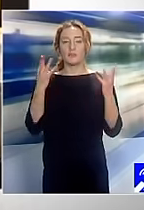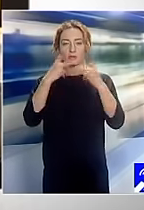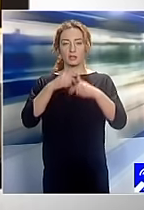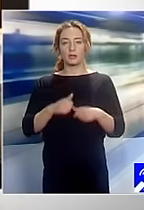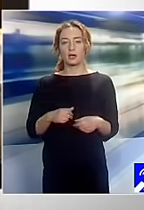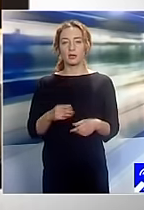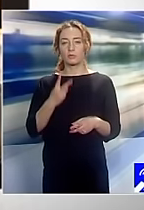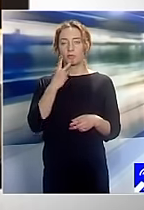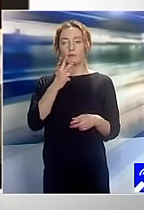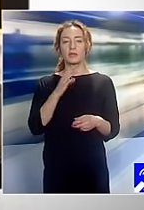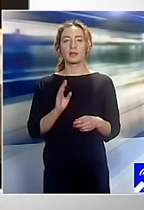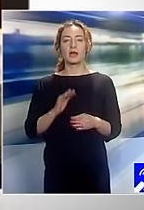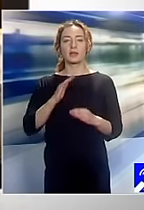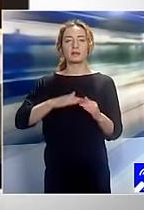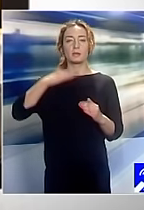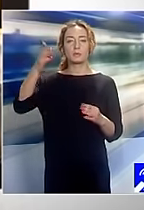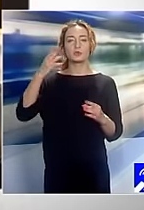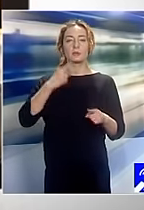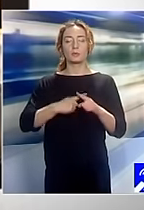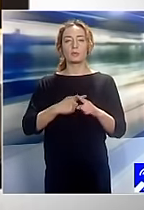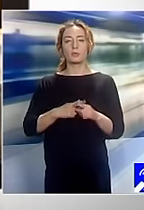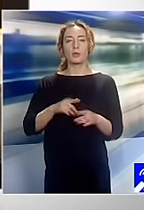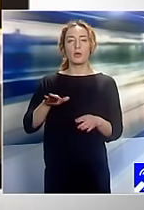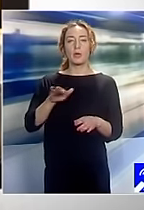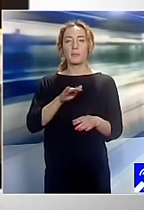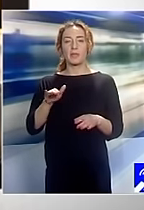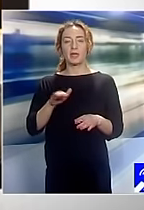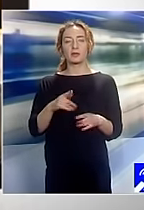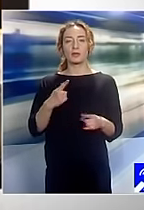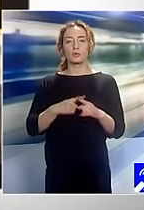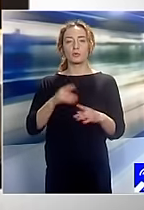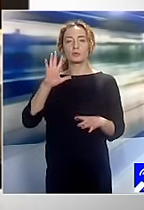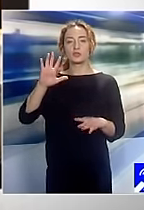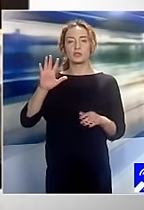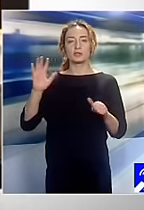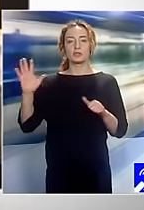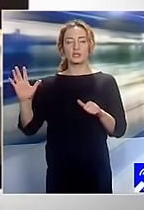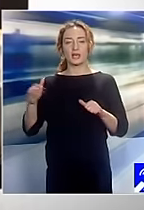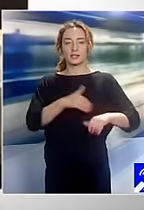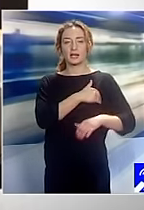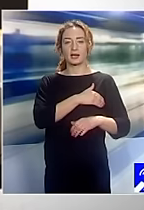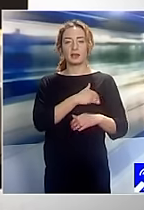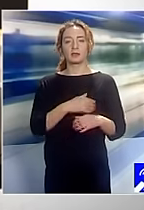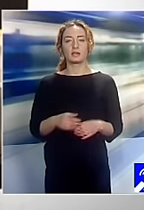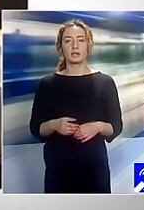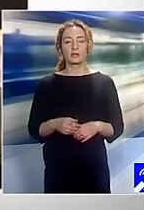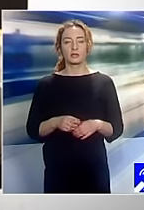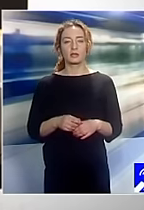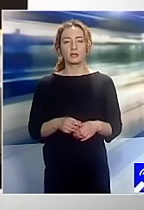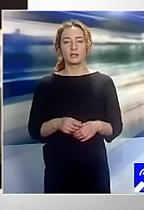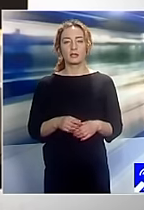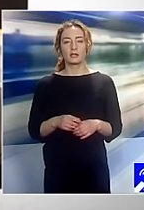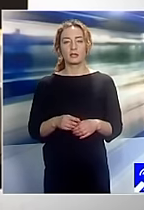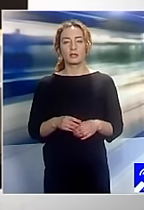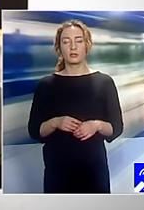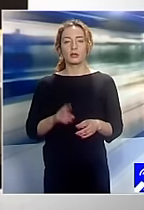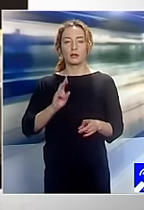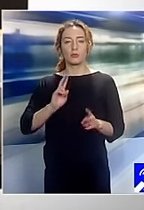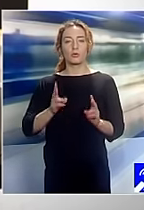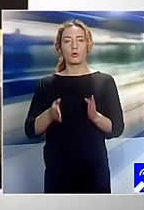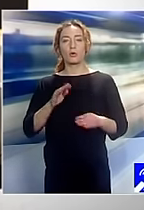că depășim cam cu medie, cam cu 5-6 grade normele climatologice.